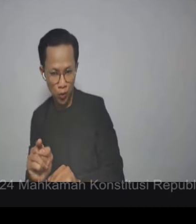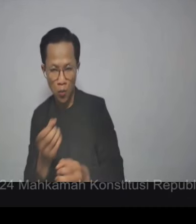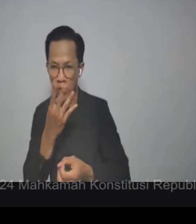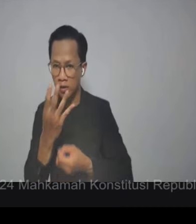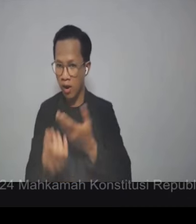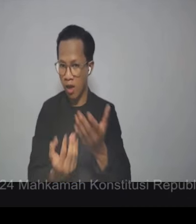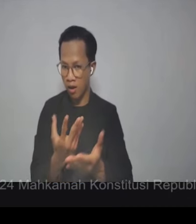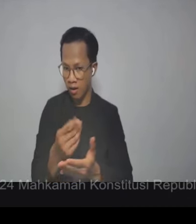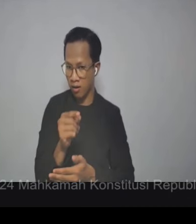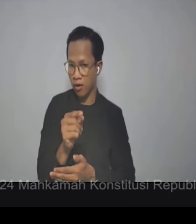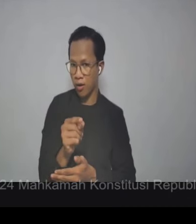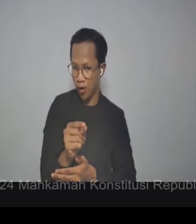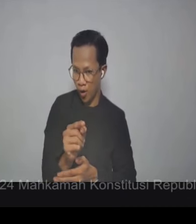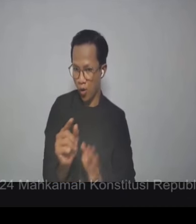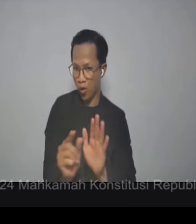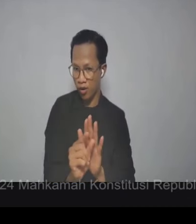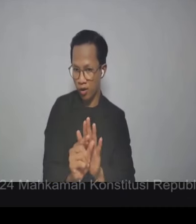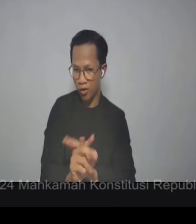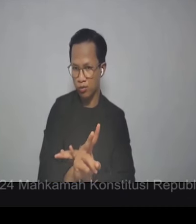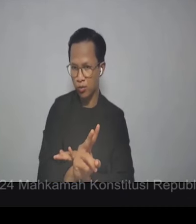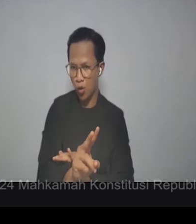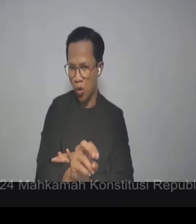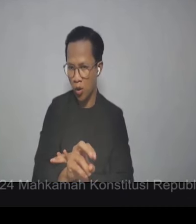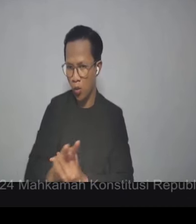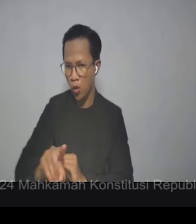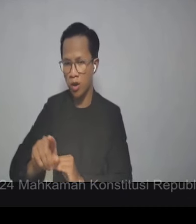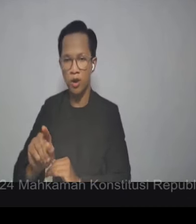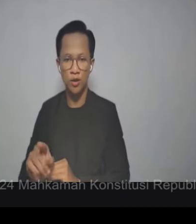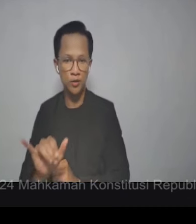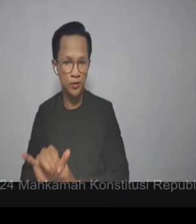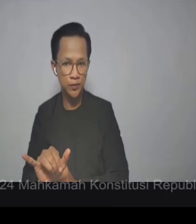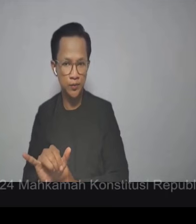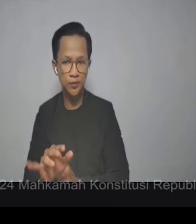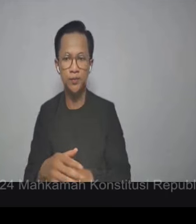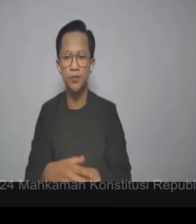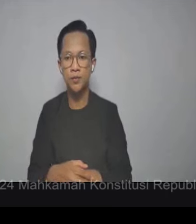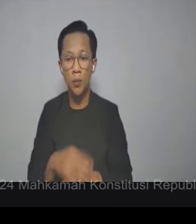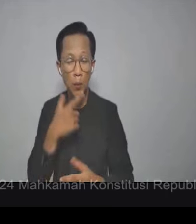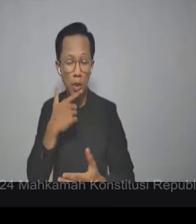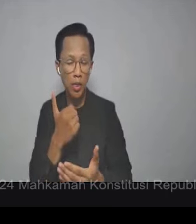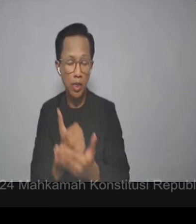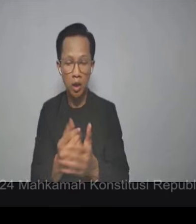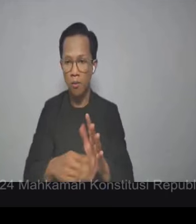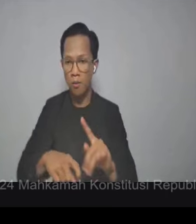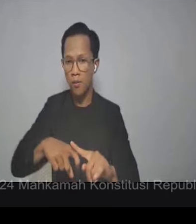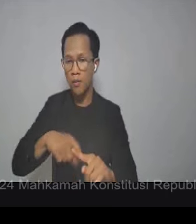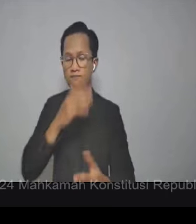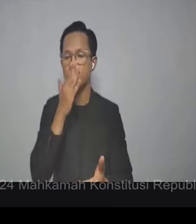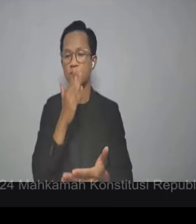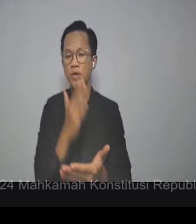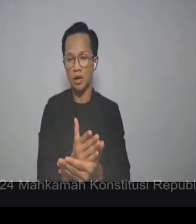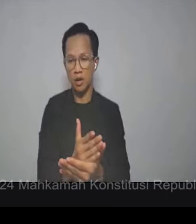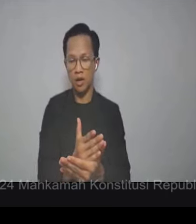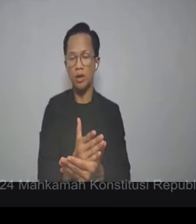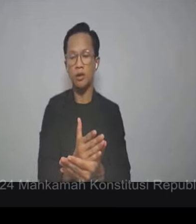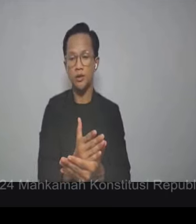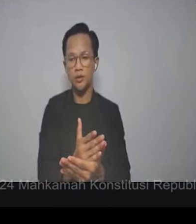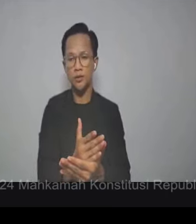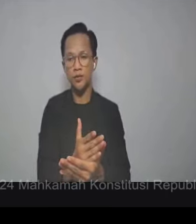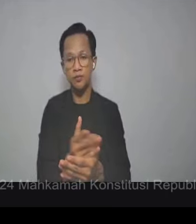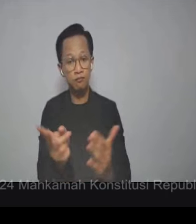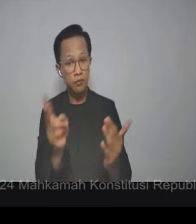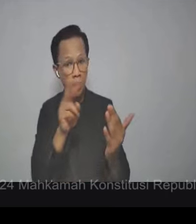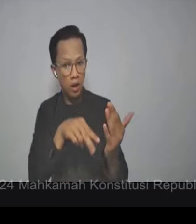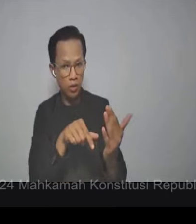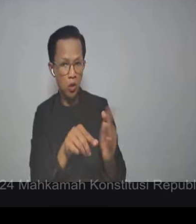undang-undang 7221 berkenangan dengan hal ini penting bagi mahkamah menegaskan dengan merujuk pasal pada undang-undang 12